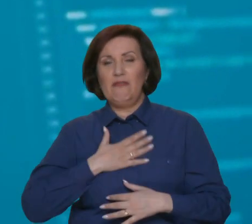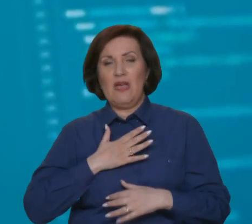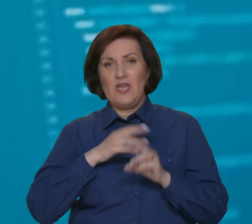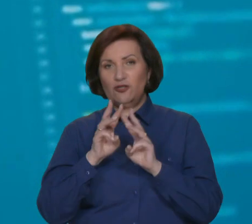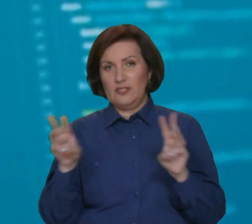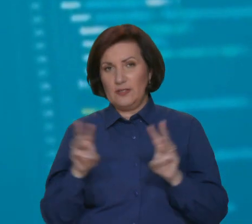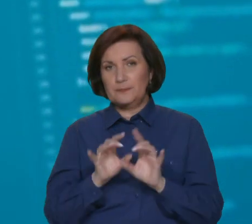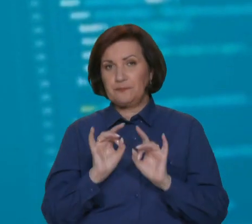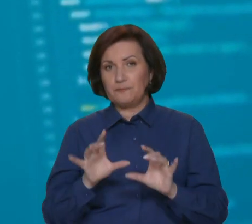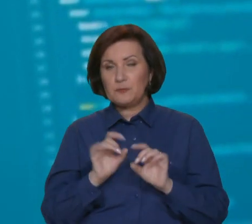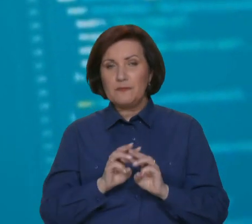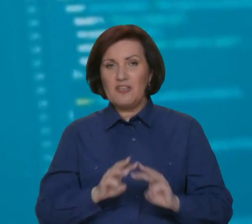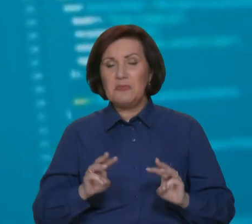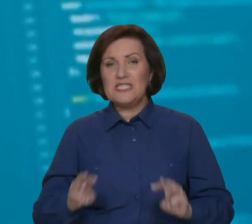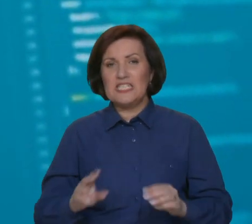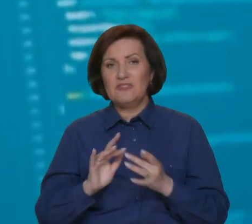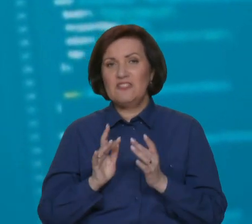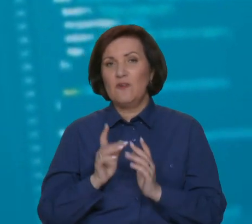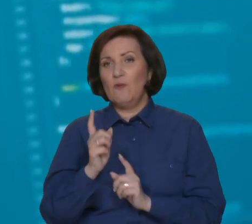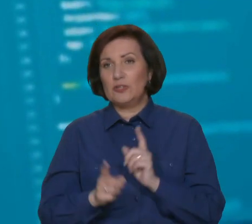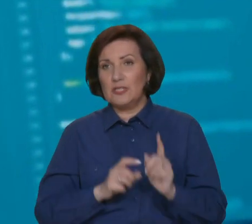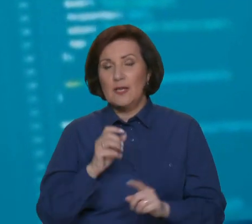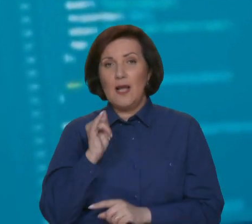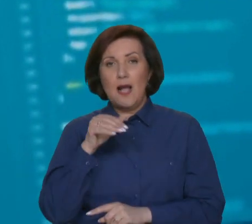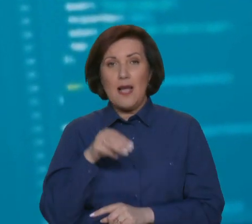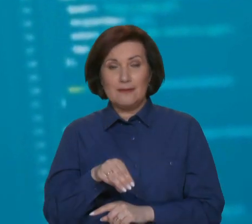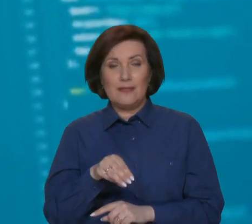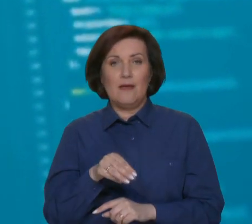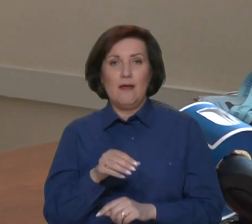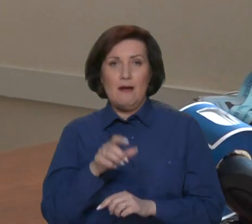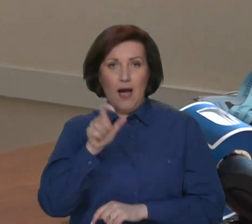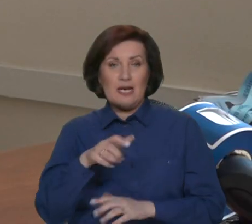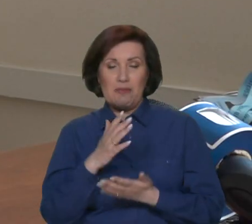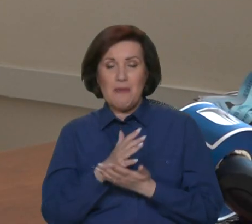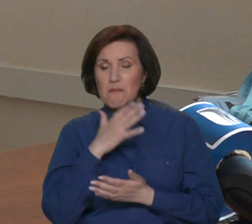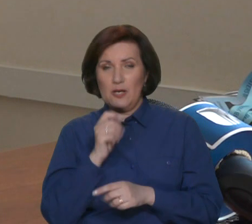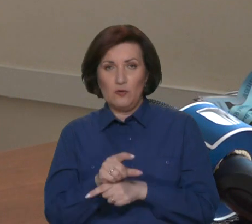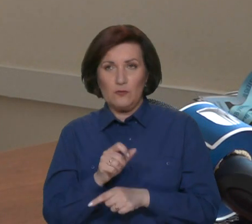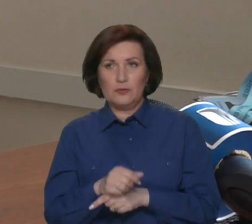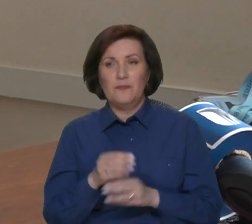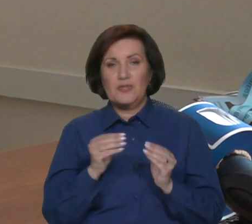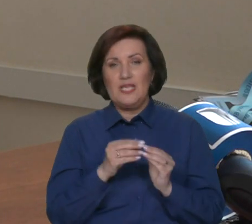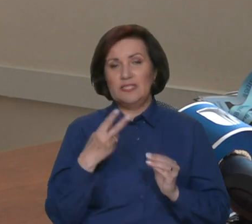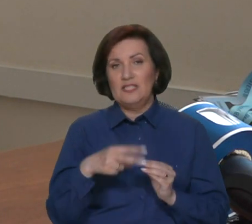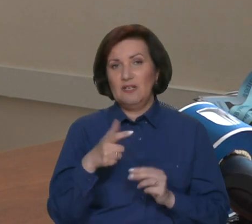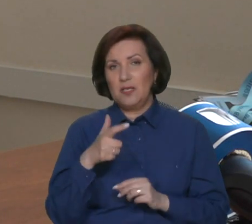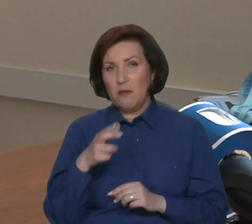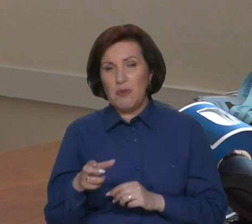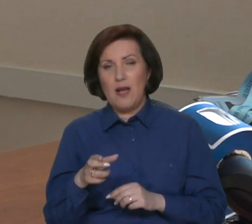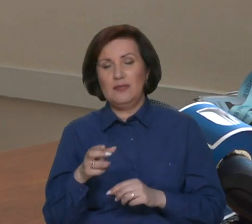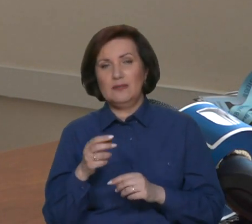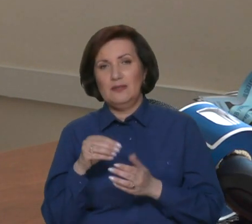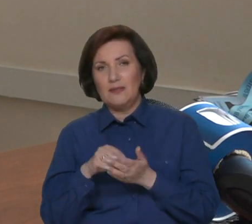розповідають в Міністерстві цифрової трансформації, IT-армія має багато функцій. 10-20 гігабайт даних з певних